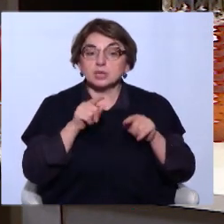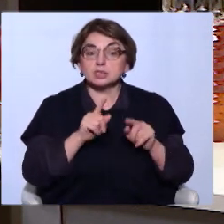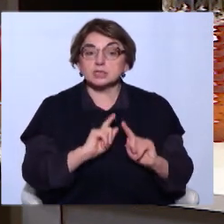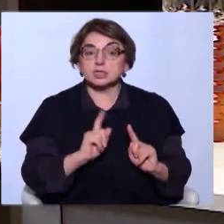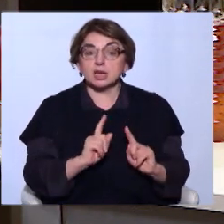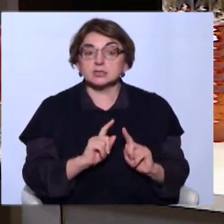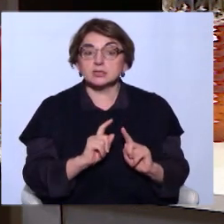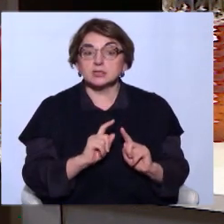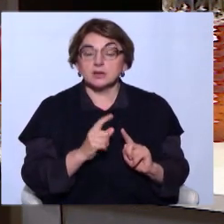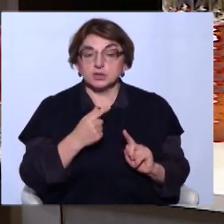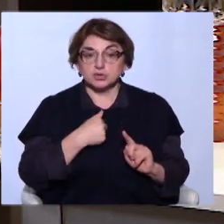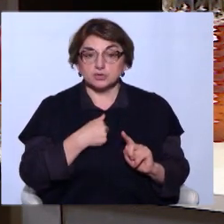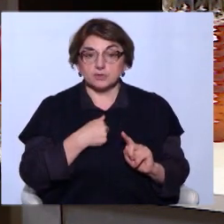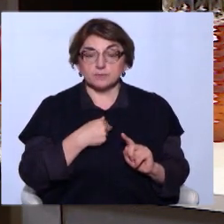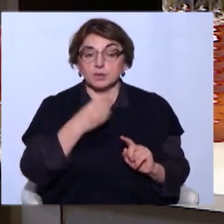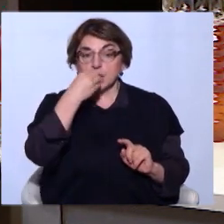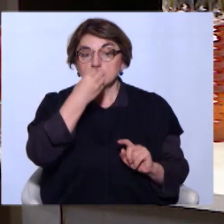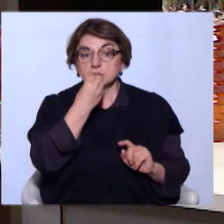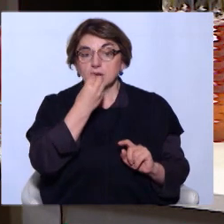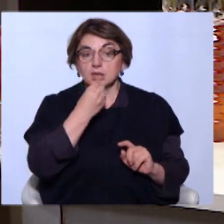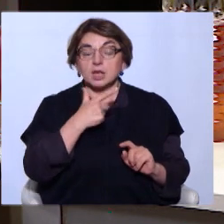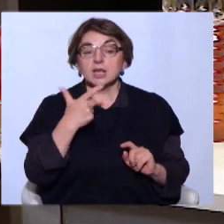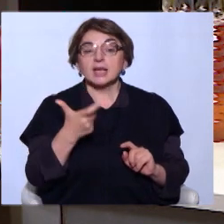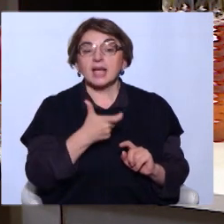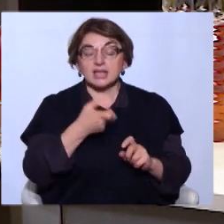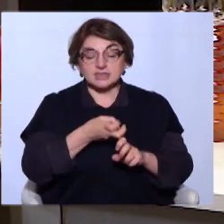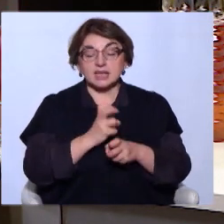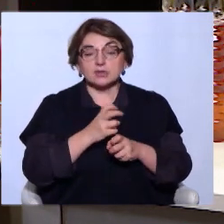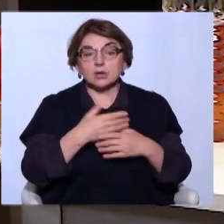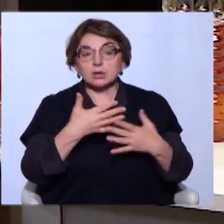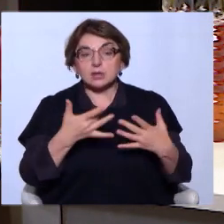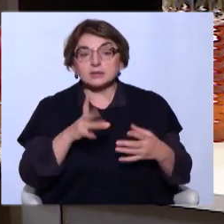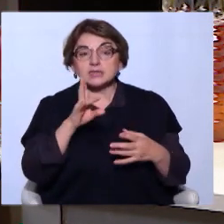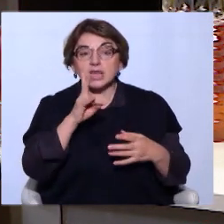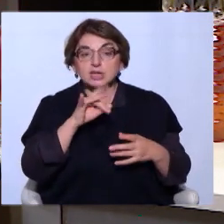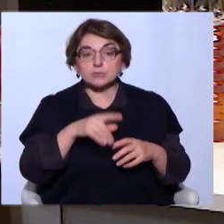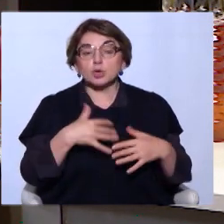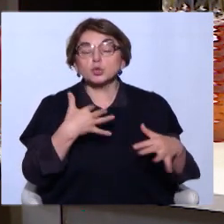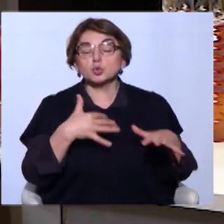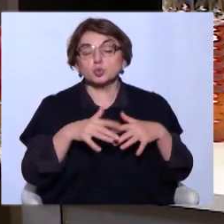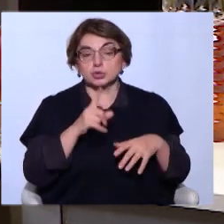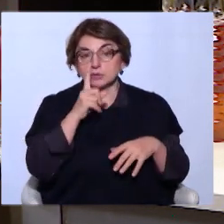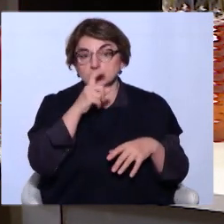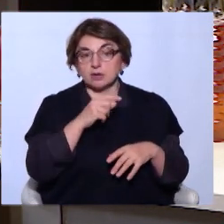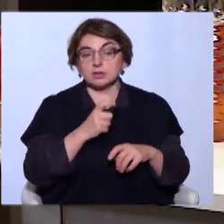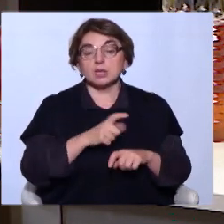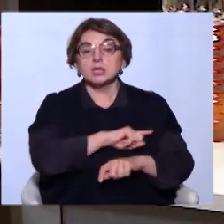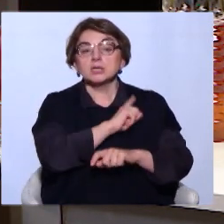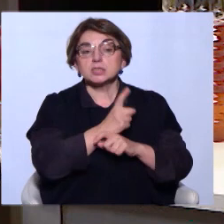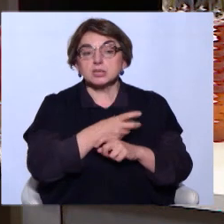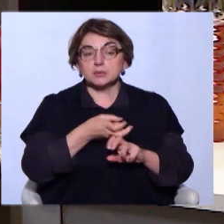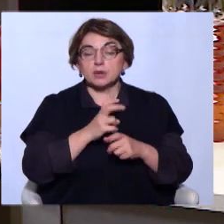რაც ჩვენი საკვები, მაგალითად გაზიანი სასმელები შეიცავს ნახშირმჟავას და სუსტი მჟავა და ძლიერი